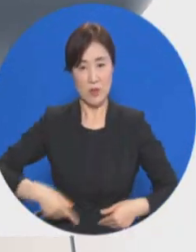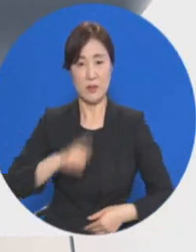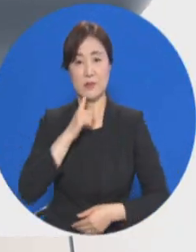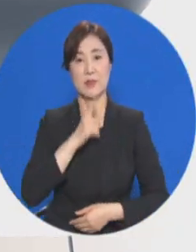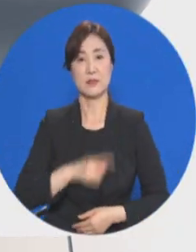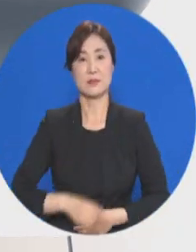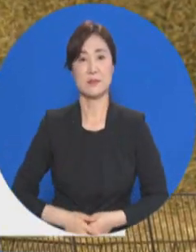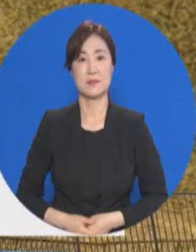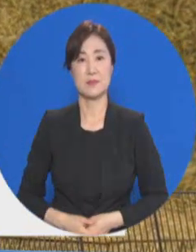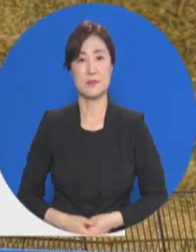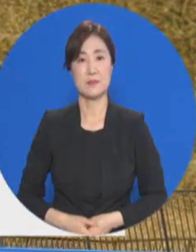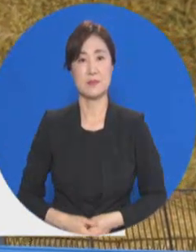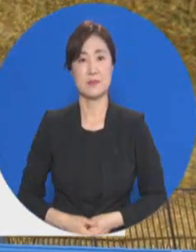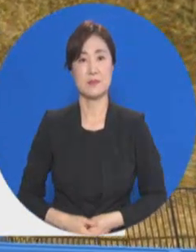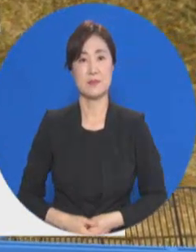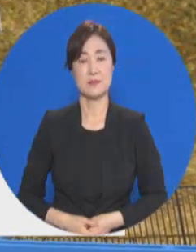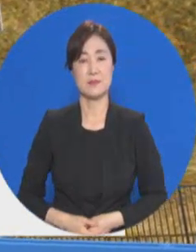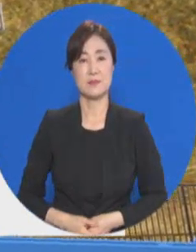있습니다.